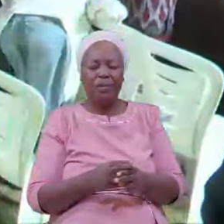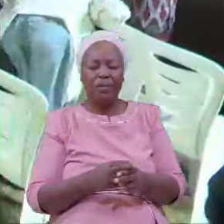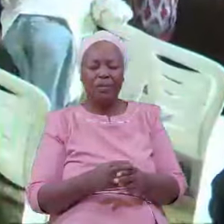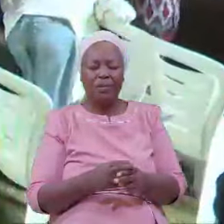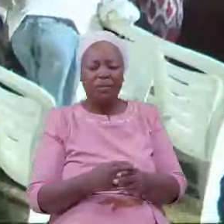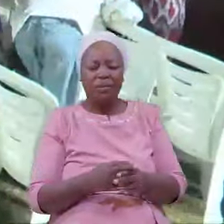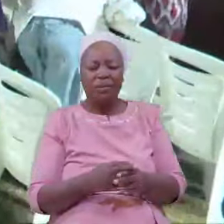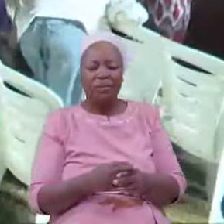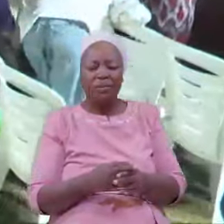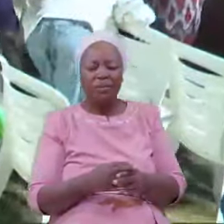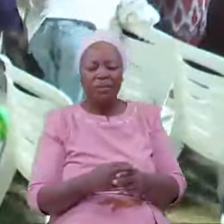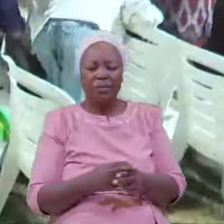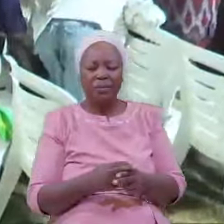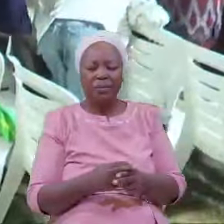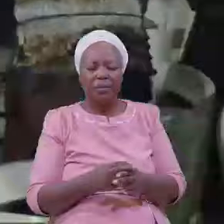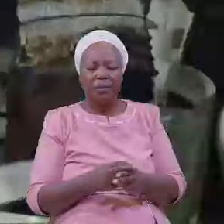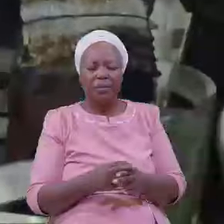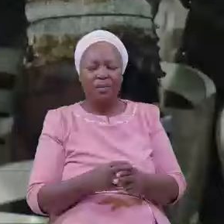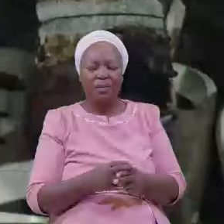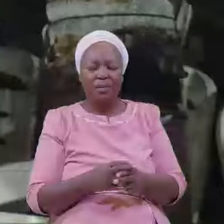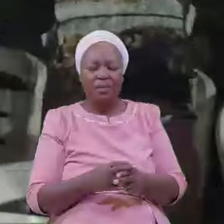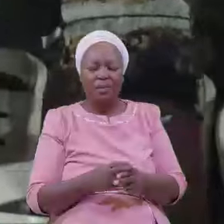ang kagalingan. En masse.